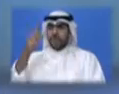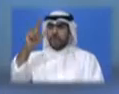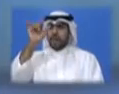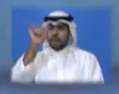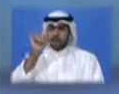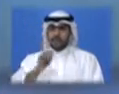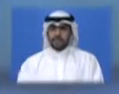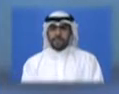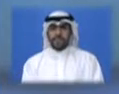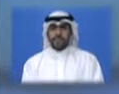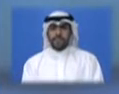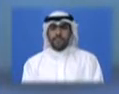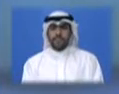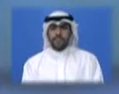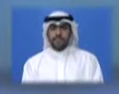الصباح